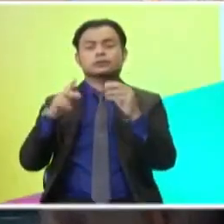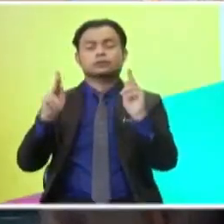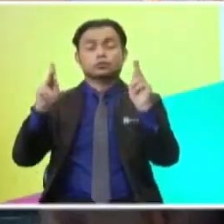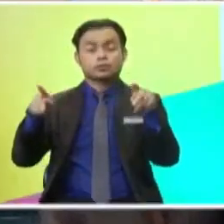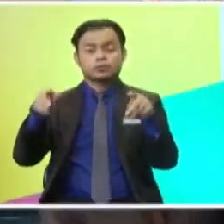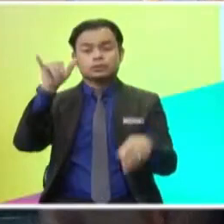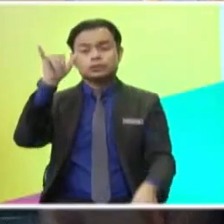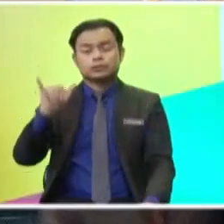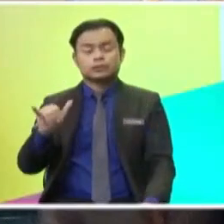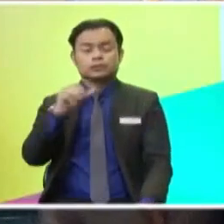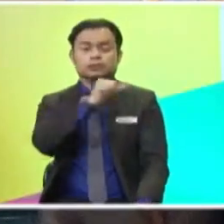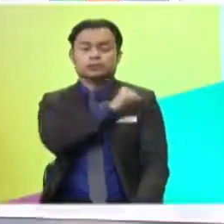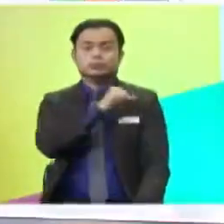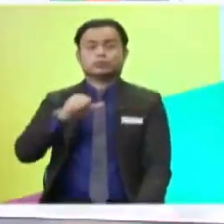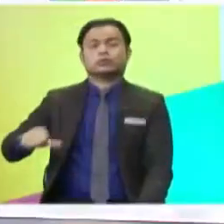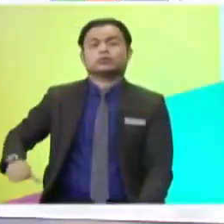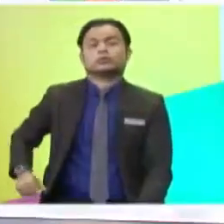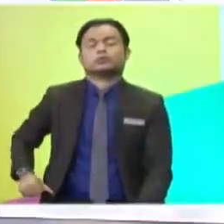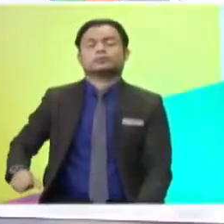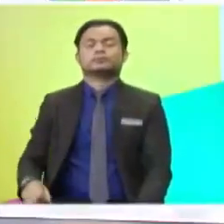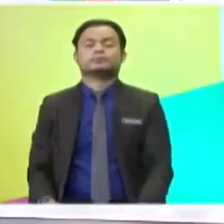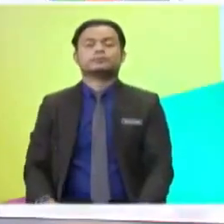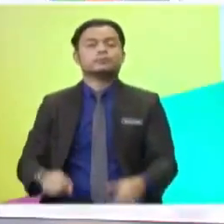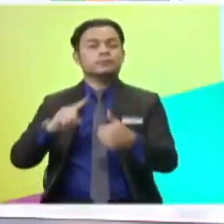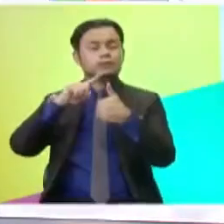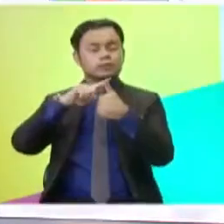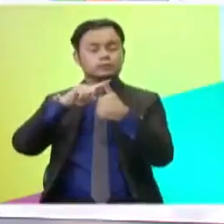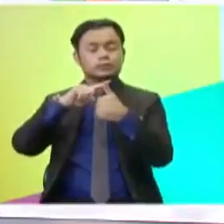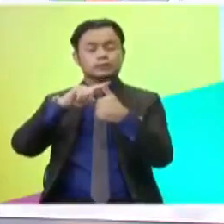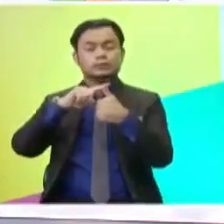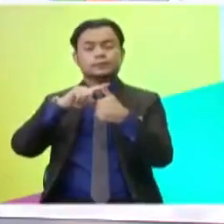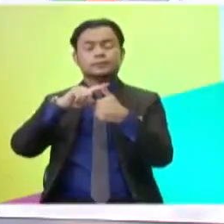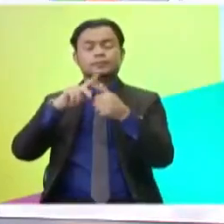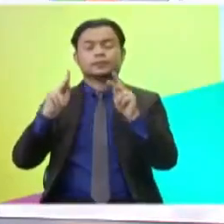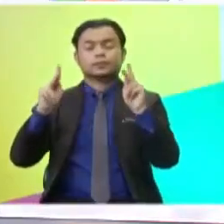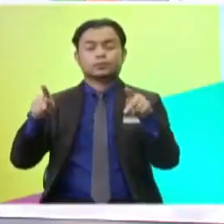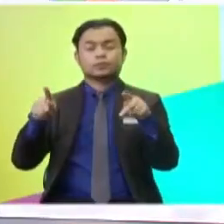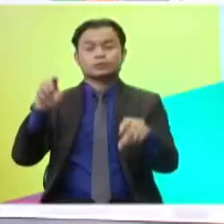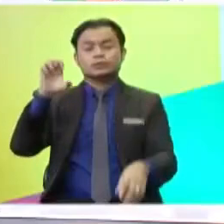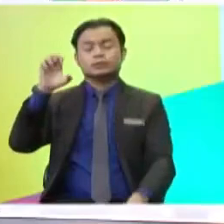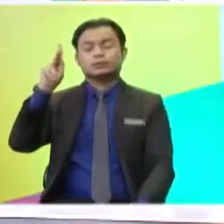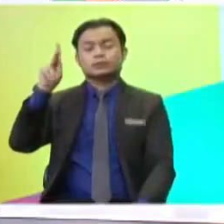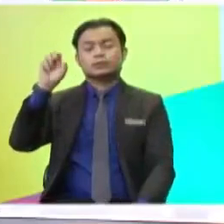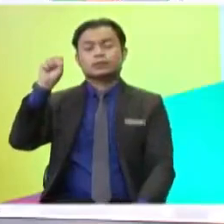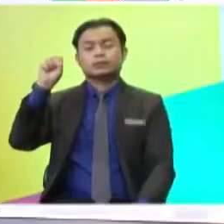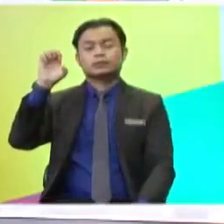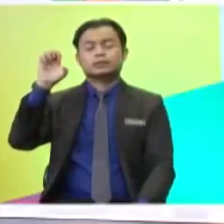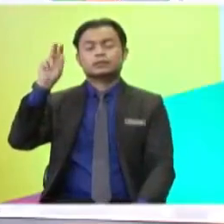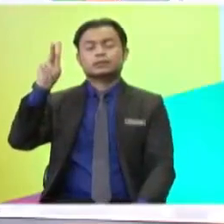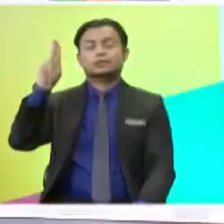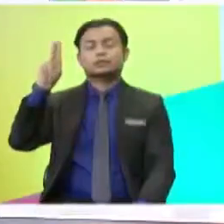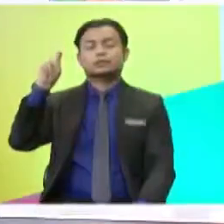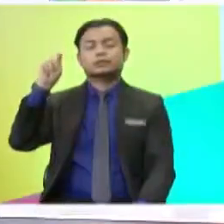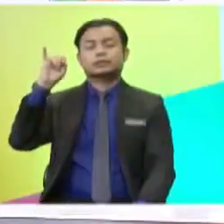Agong. Okey, yang pertama kuasa eksekutif, yang kedua kuasa perundangan dan yang